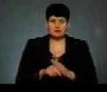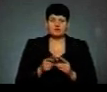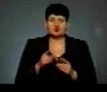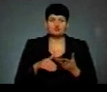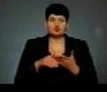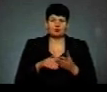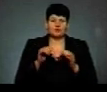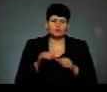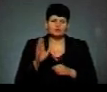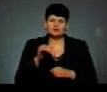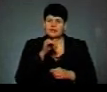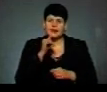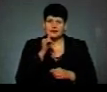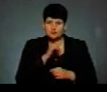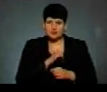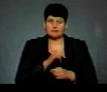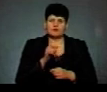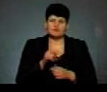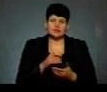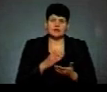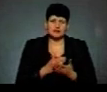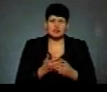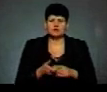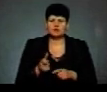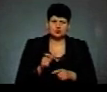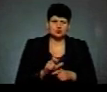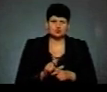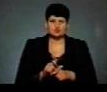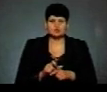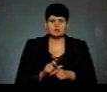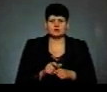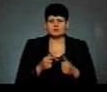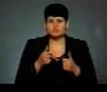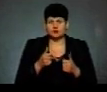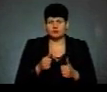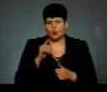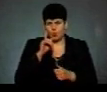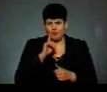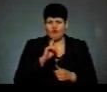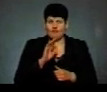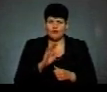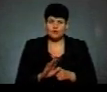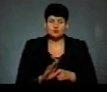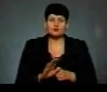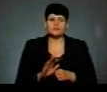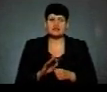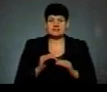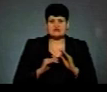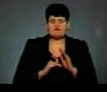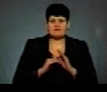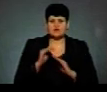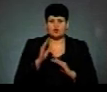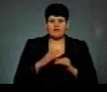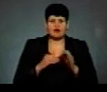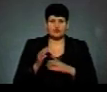може надаватися анонімно. Вона взагалі діє дуже добре оснащена, як на мене, комфортно мається на увазі, з